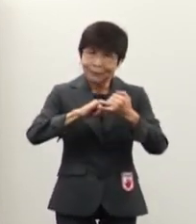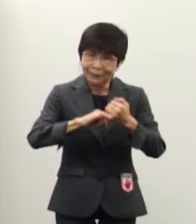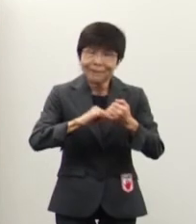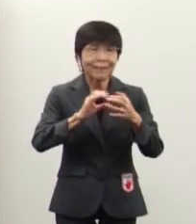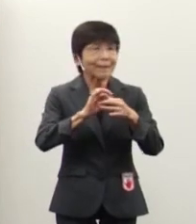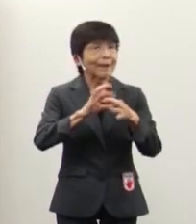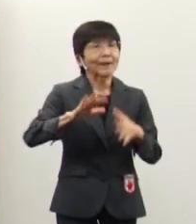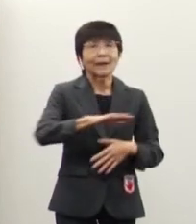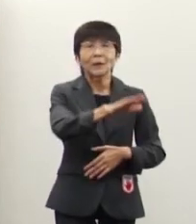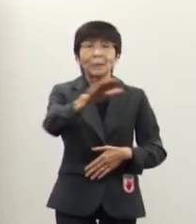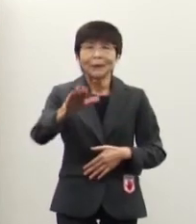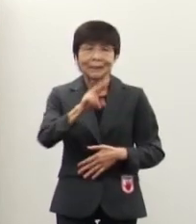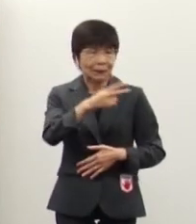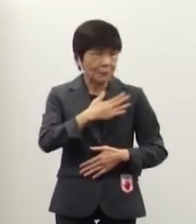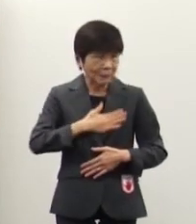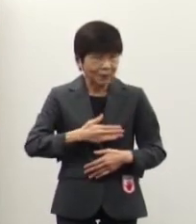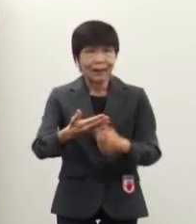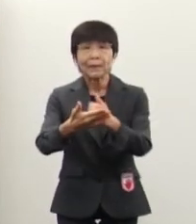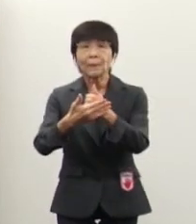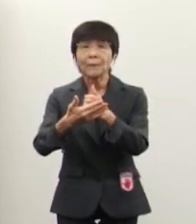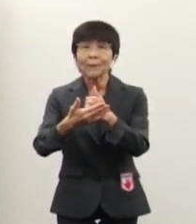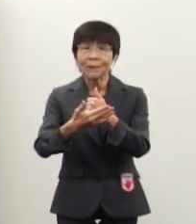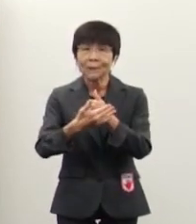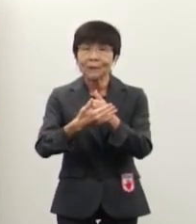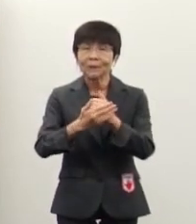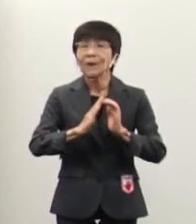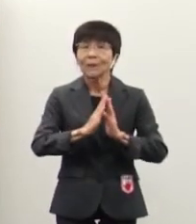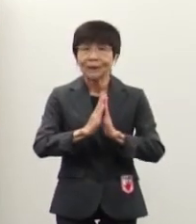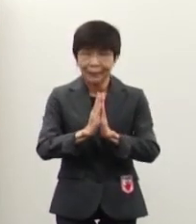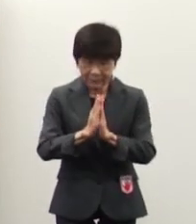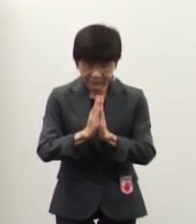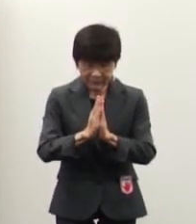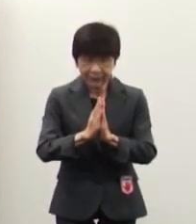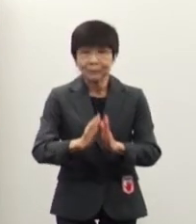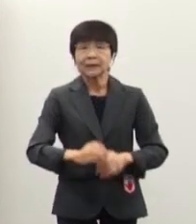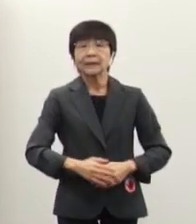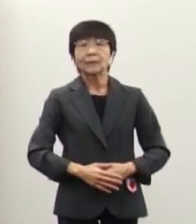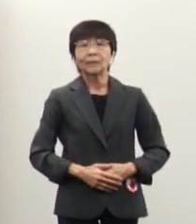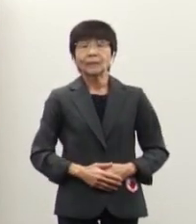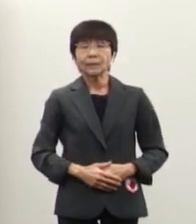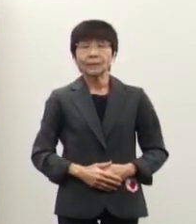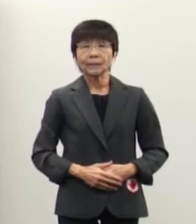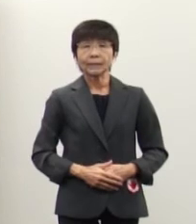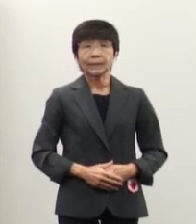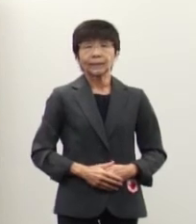係の皆様のご理解とそしてご協力をお願い申し上げる次第であります。